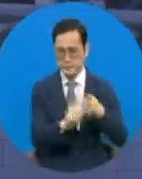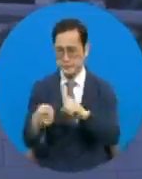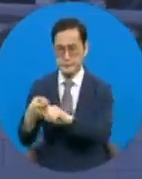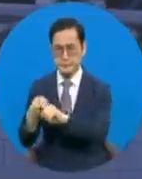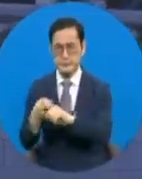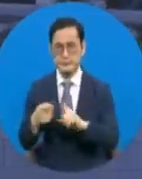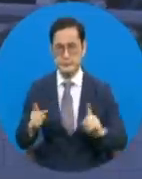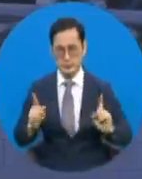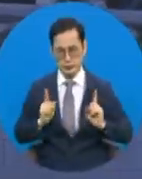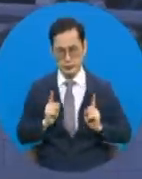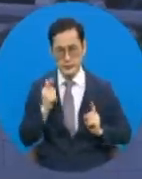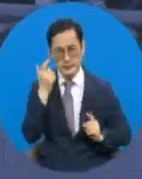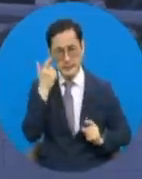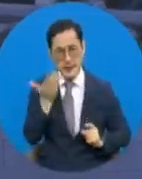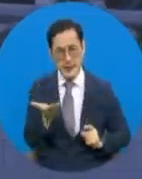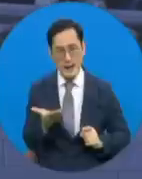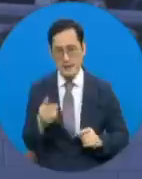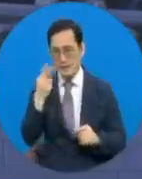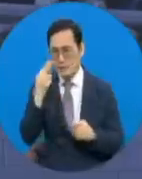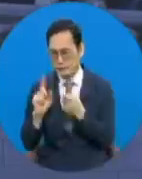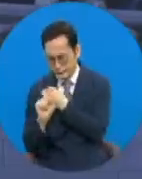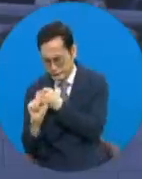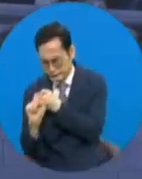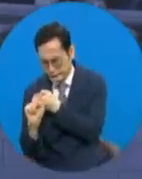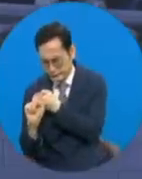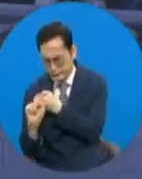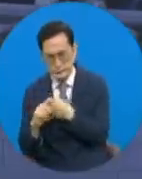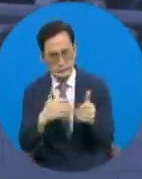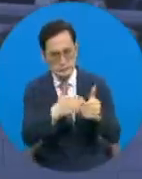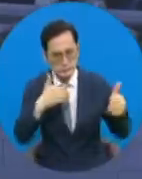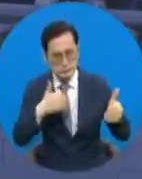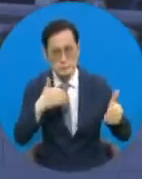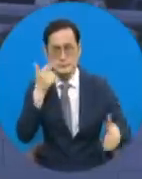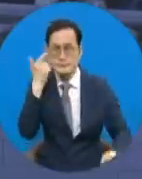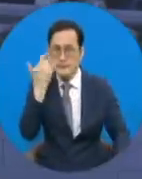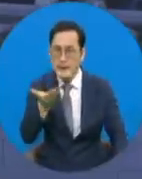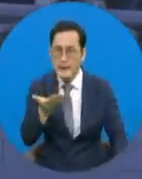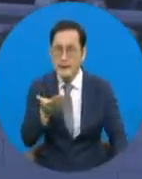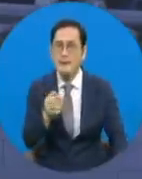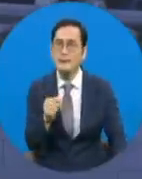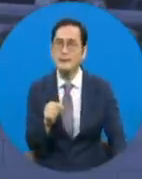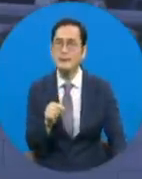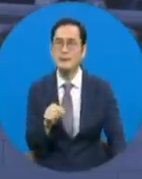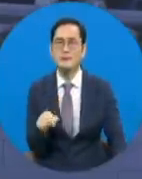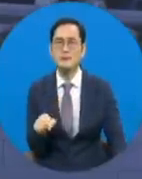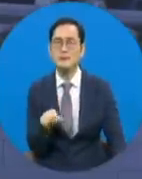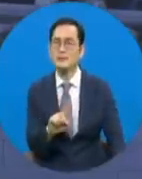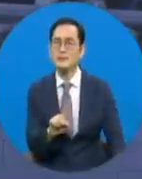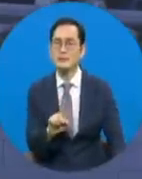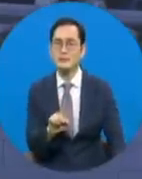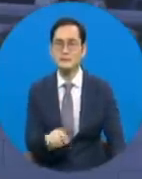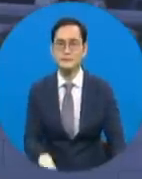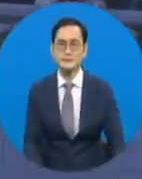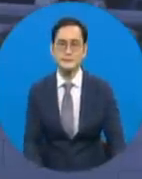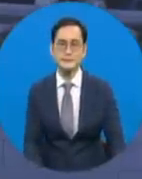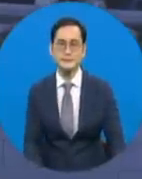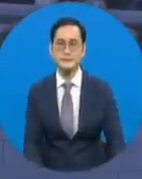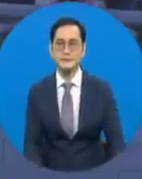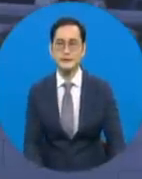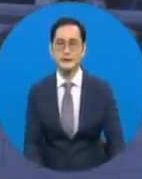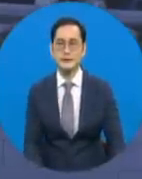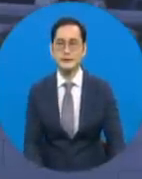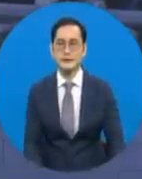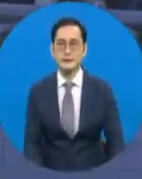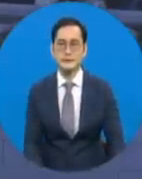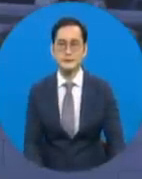방금 말씀하신 것처럼 중립 외교를 택할 것이냐 이런 내용들은 조금 더 하나씩 다뤄보면서 짚어보도록 하겠습니다. 어제 나눈